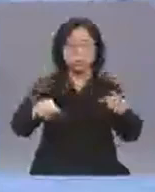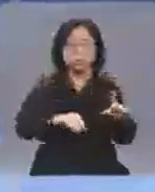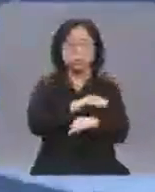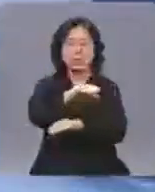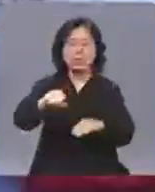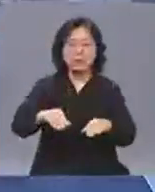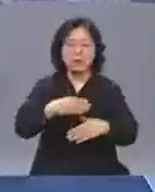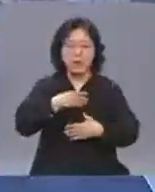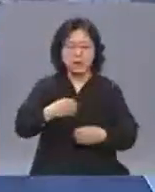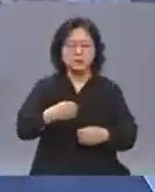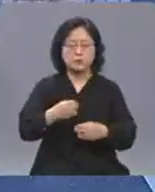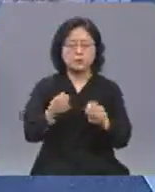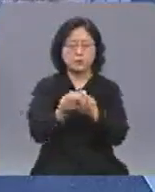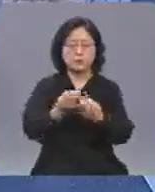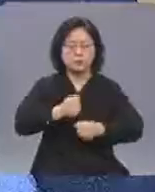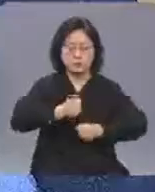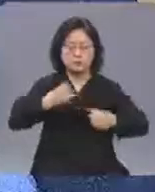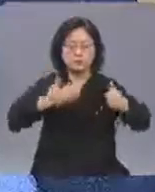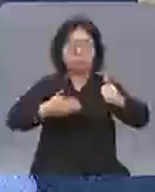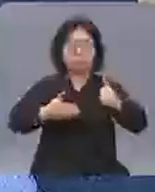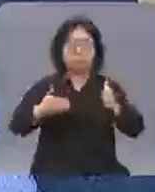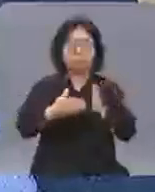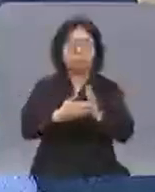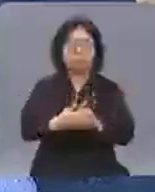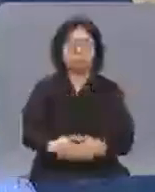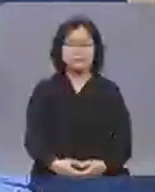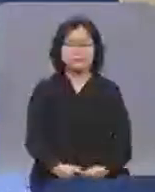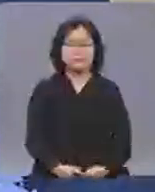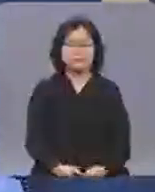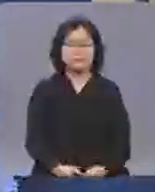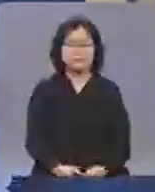회전교차로의 안전수칙 준수를 당부했습니다